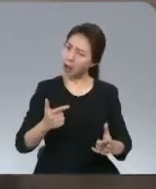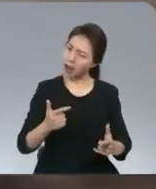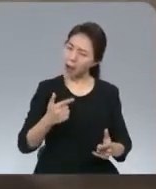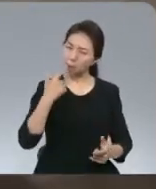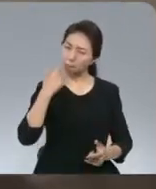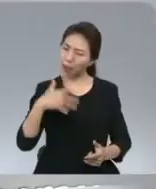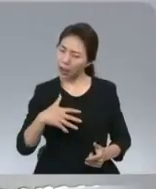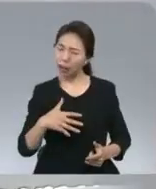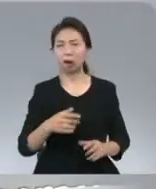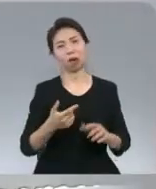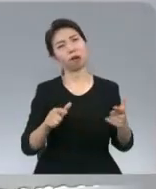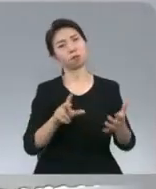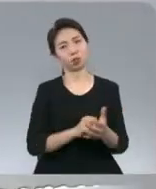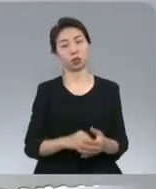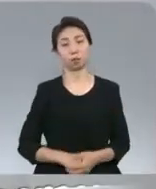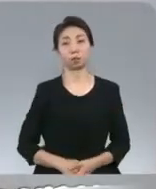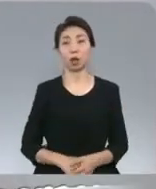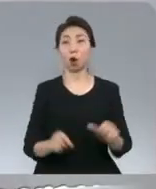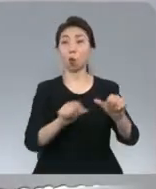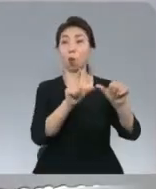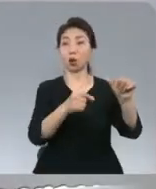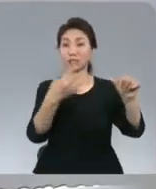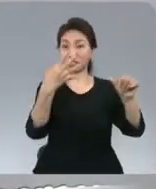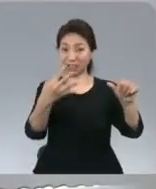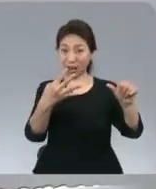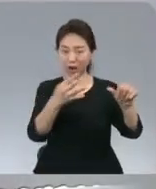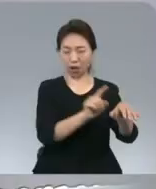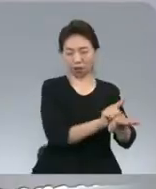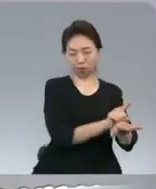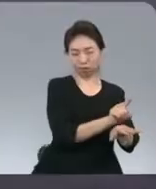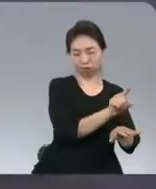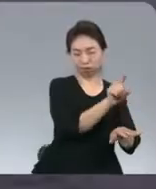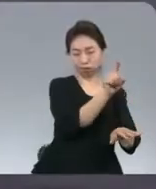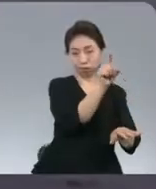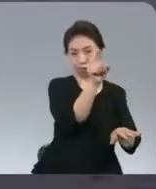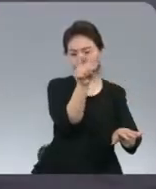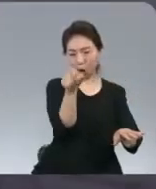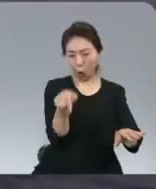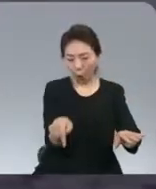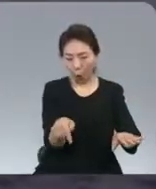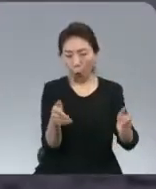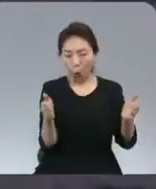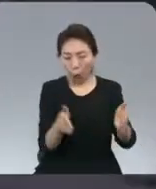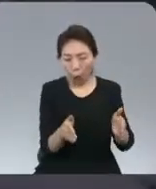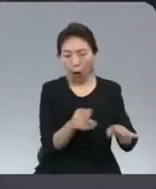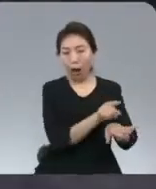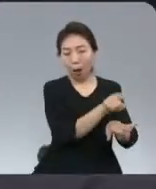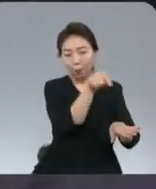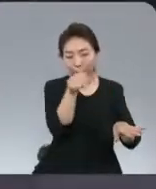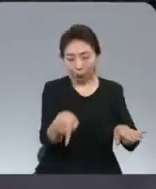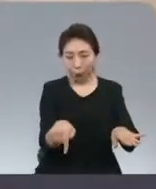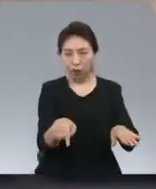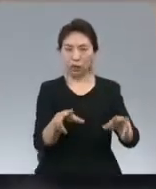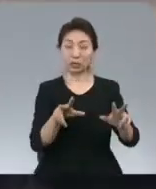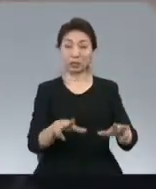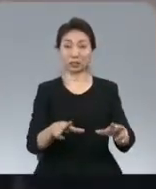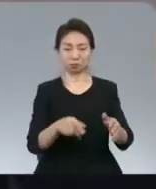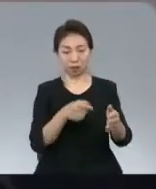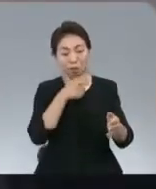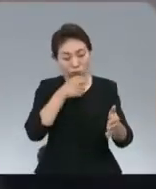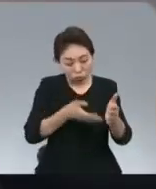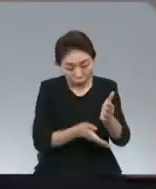ybm kiểu mới hoa xong 17 nhưng tên lửa đã phát nổ ngay sau khi được vấn đề ê Anh ở miền Bắc cũng không đưa tiền liên quan